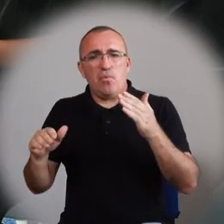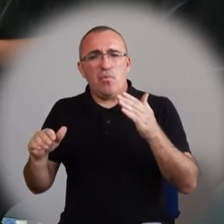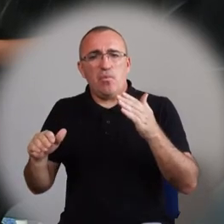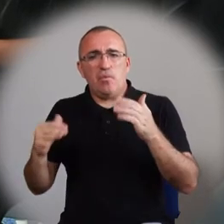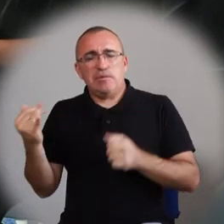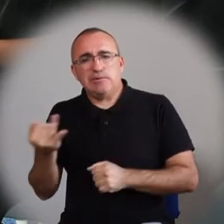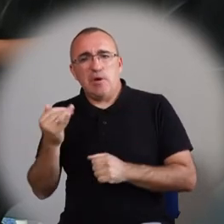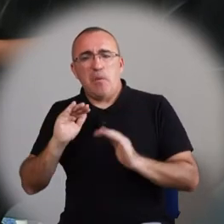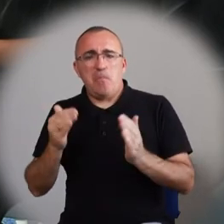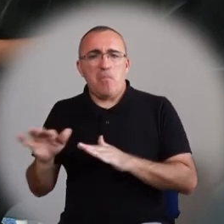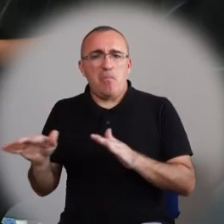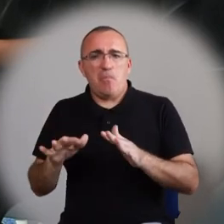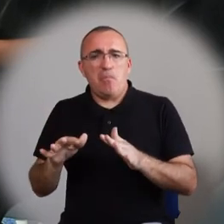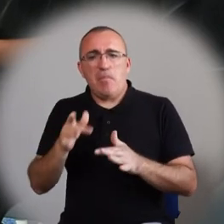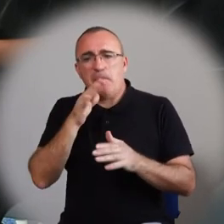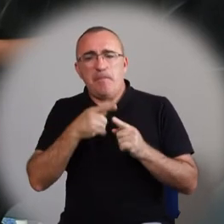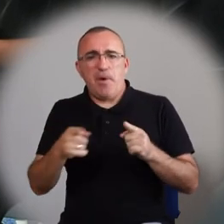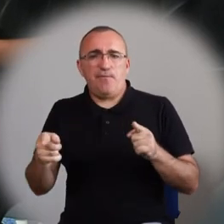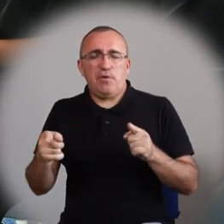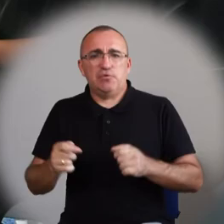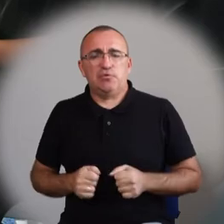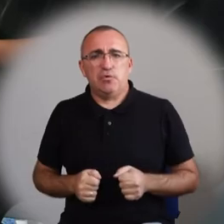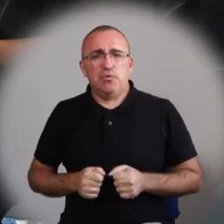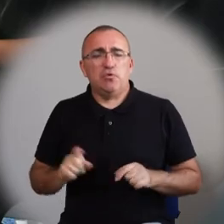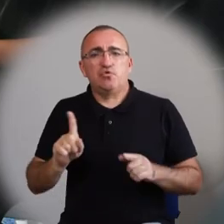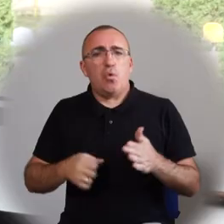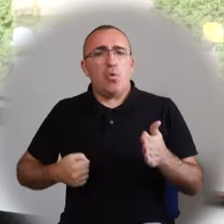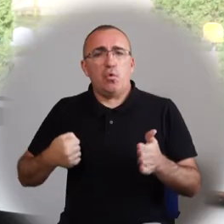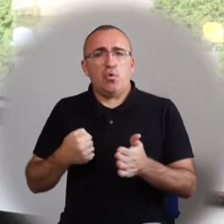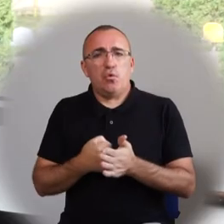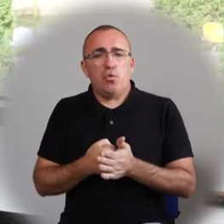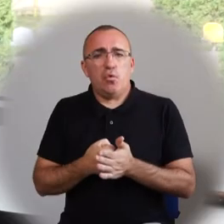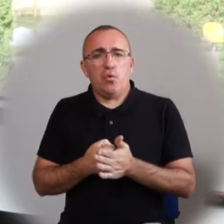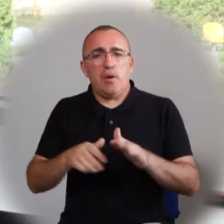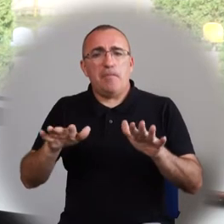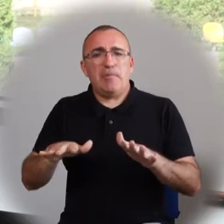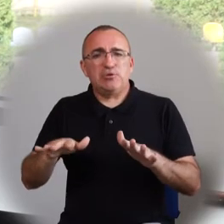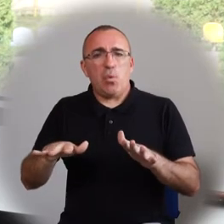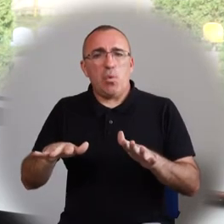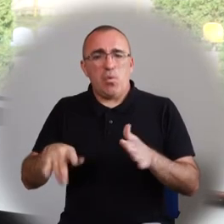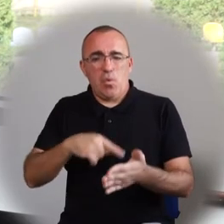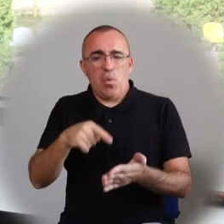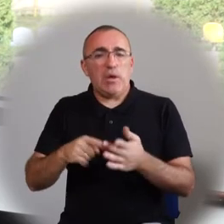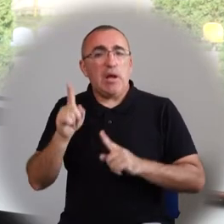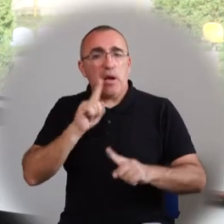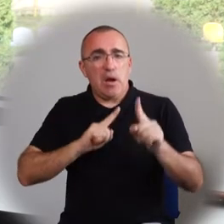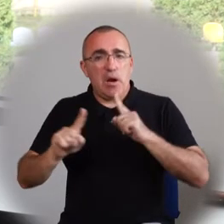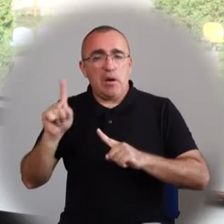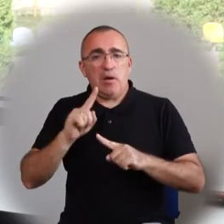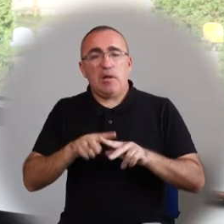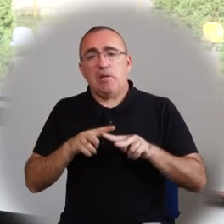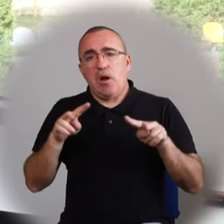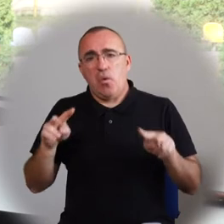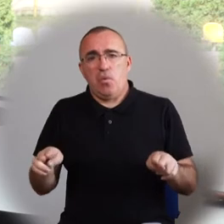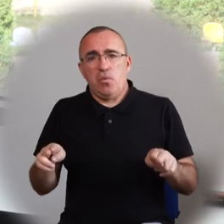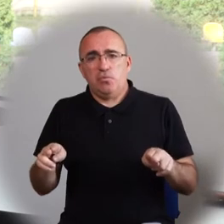переходячи в номенклатурно цікаві моменти на певний час. Щодо міської ради,